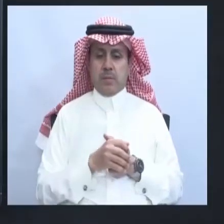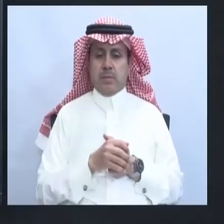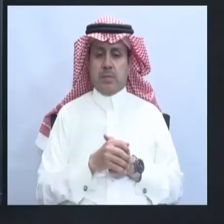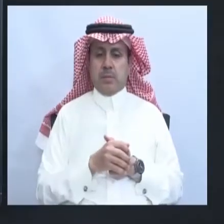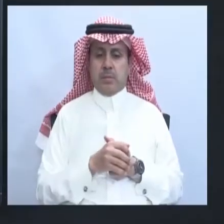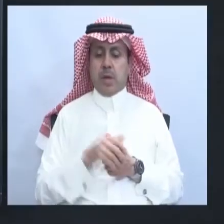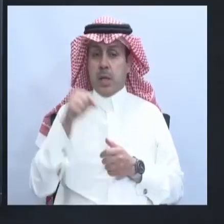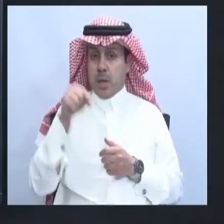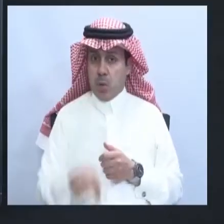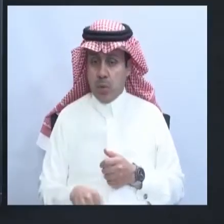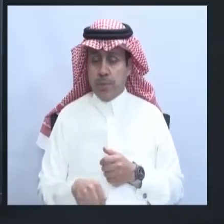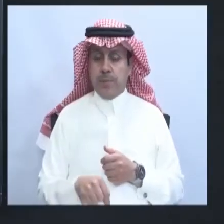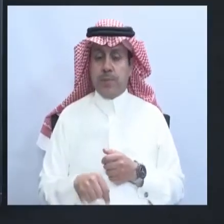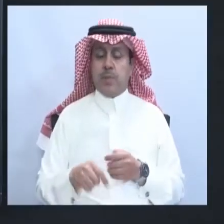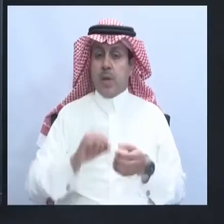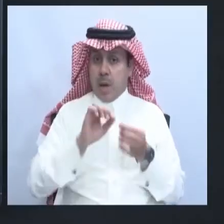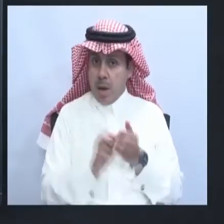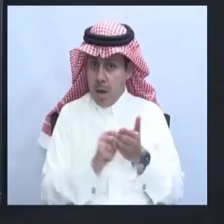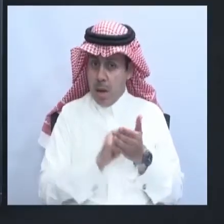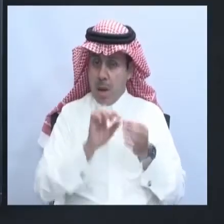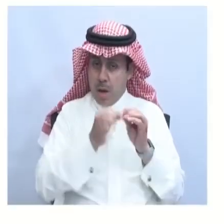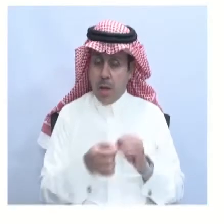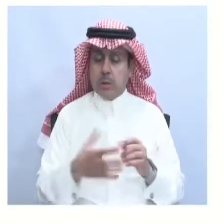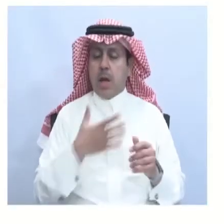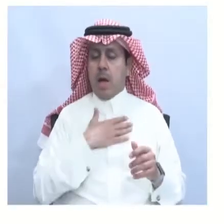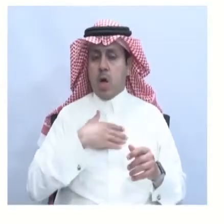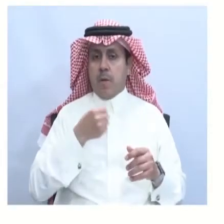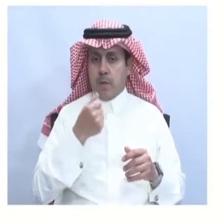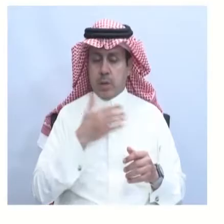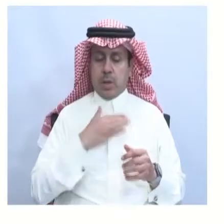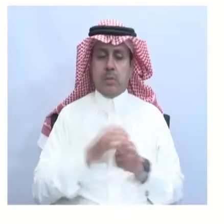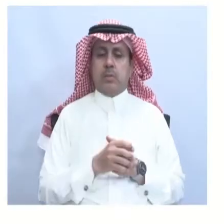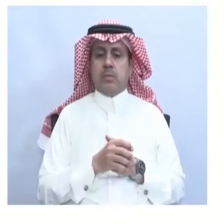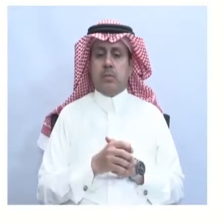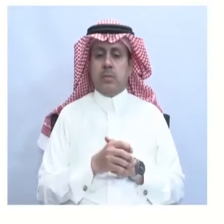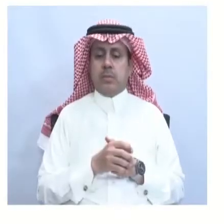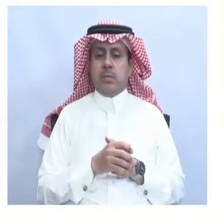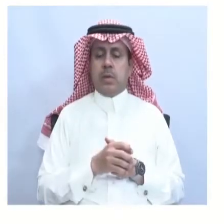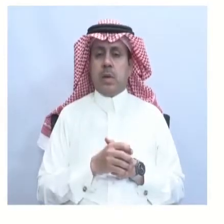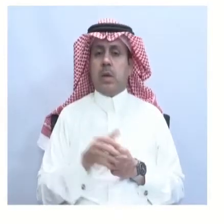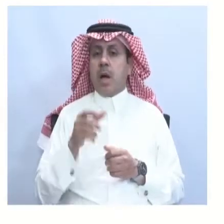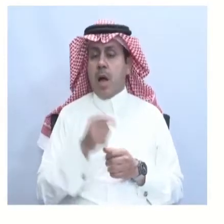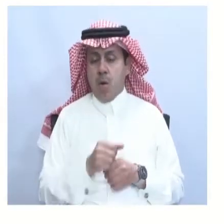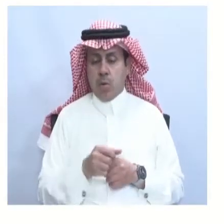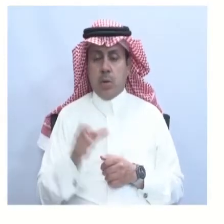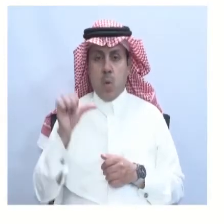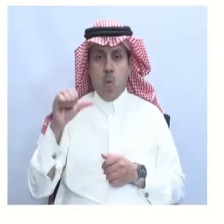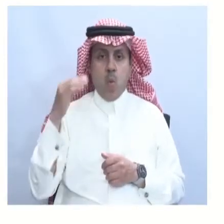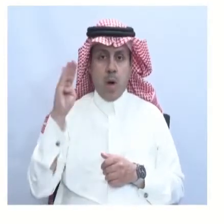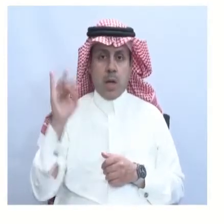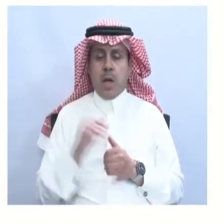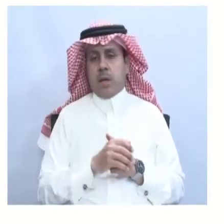ان يكون العاقل مالكا للمال يعني البائع او من يقوم مقامه كالوكيل